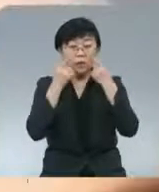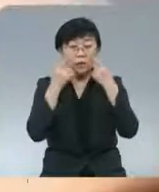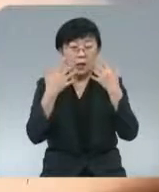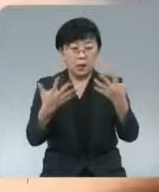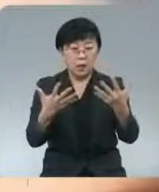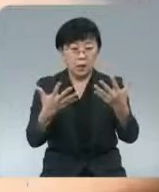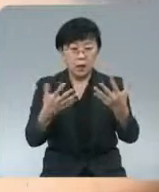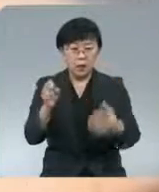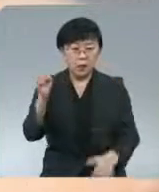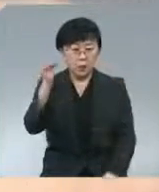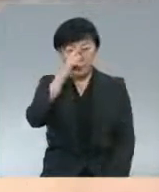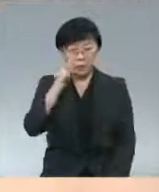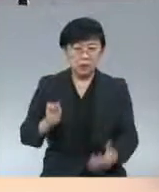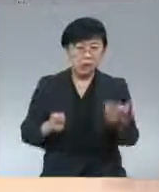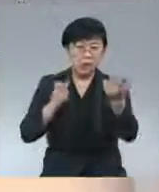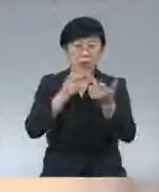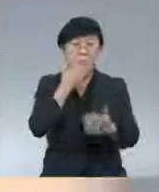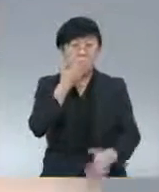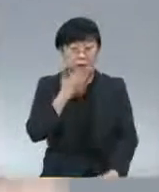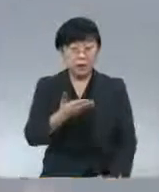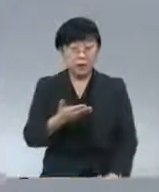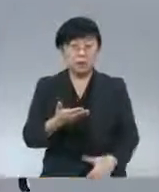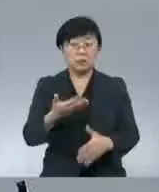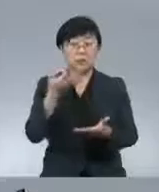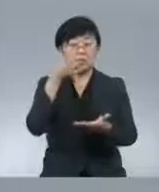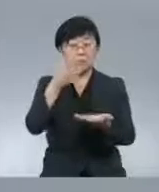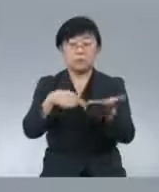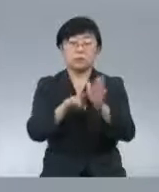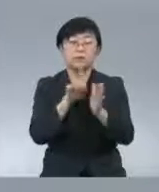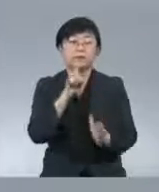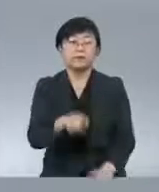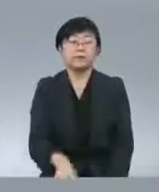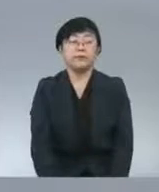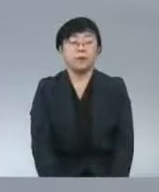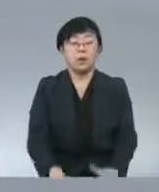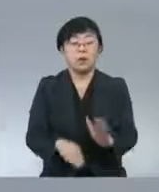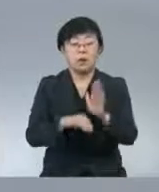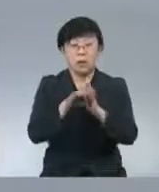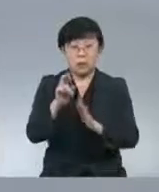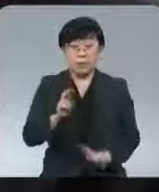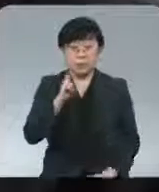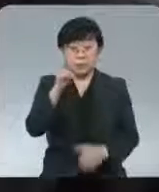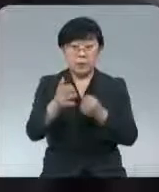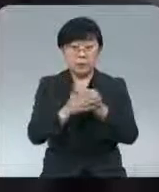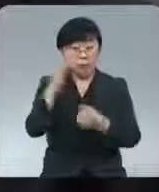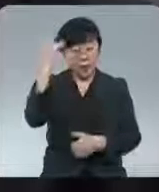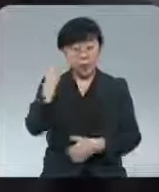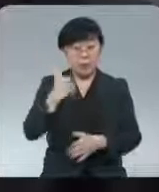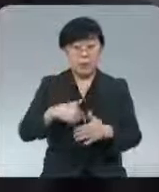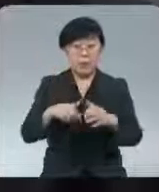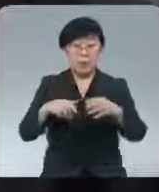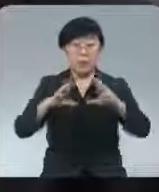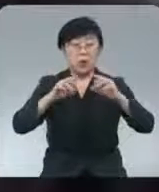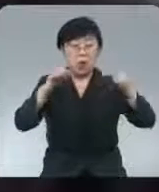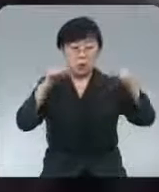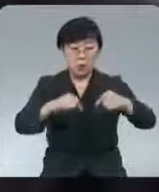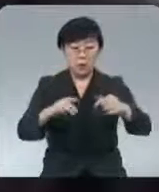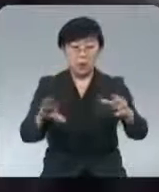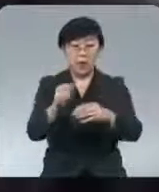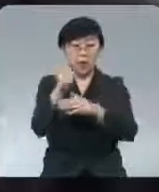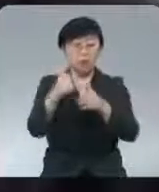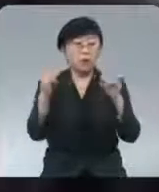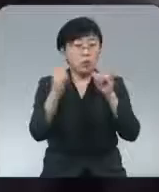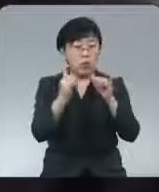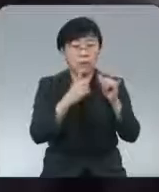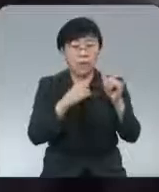mạnh tấn công bất ngờ bộ trưởng ngoại giao hàng Mỹ ngày 15 tháng 1 đã điện Đàm thảo luận đối sách sau các vụ phóng tên lửa liên tiếp của